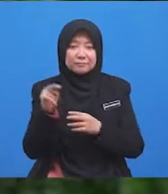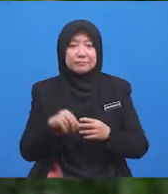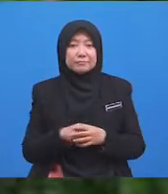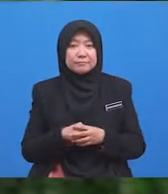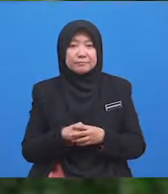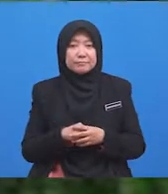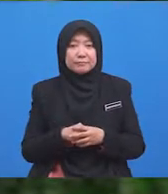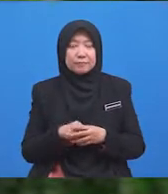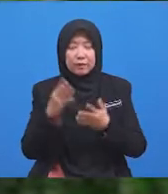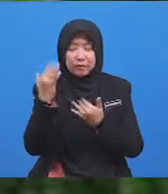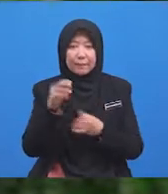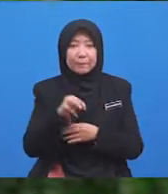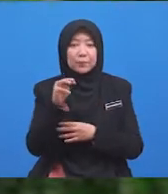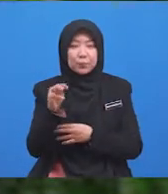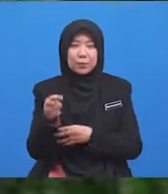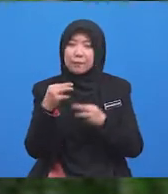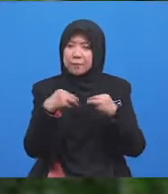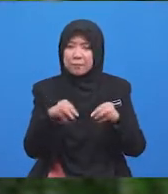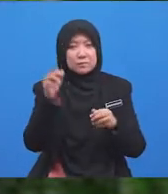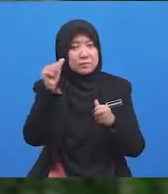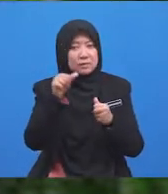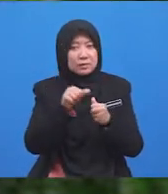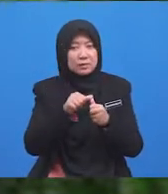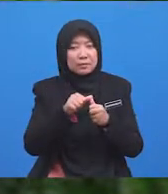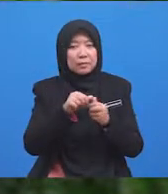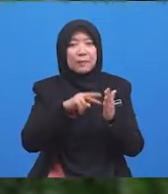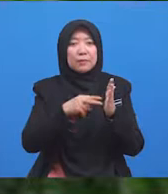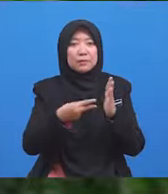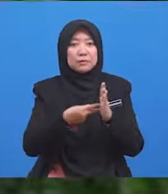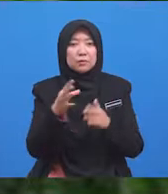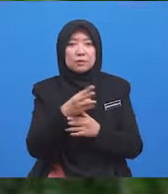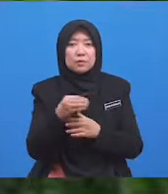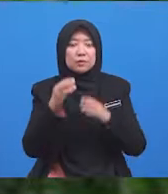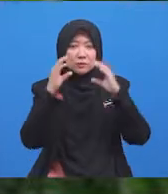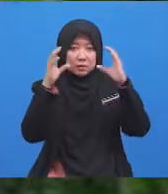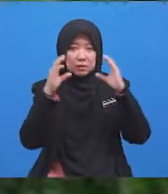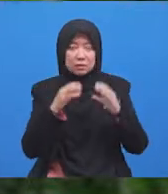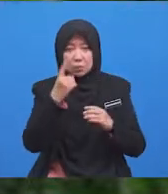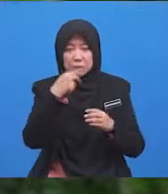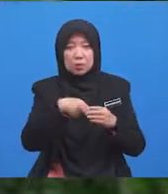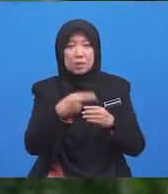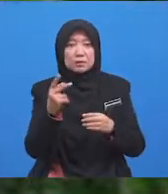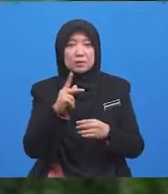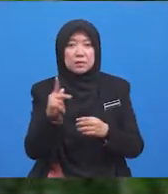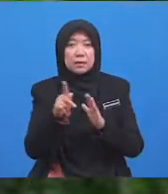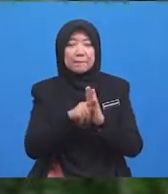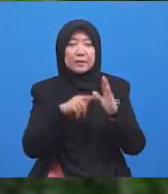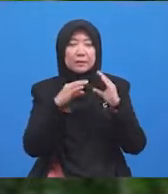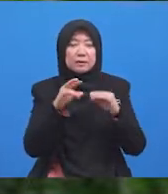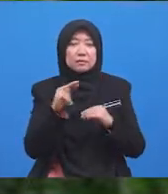diharapkan agar murid-murid masih ingat tentang maksud dan cara menghasilkan pengajaran